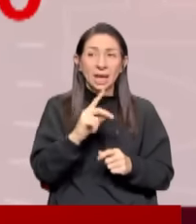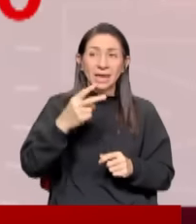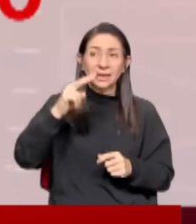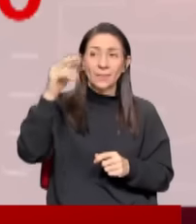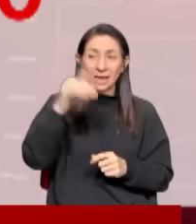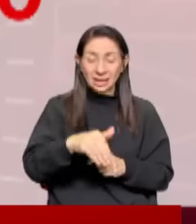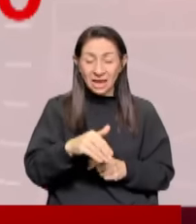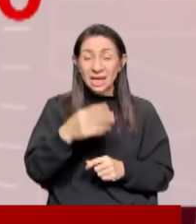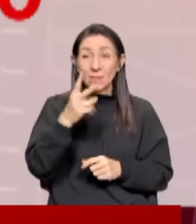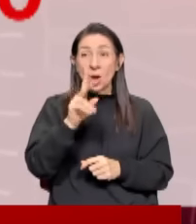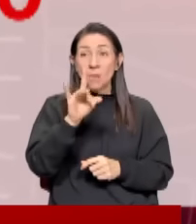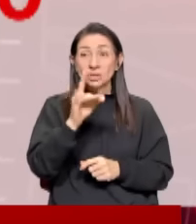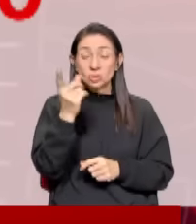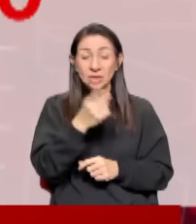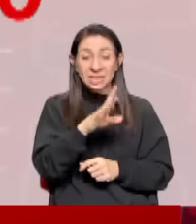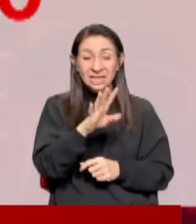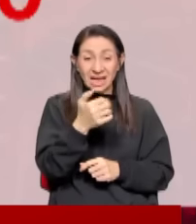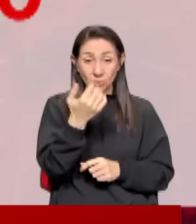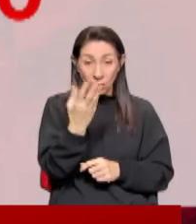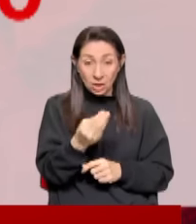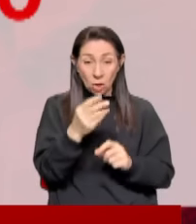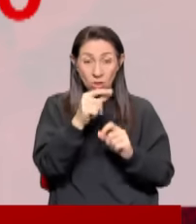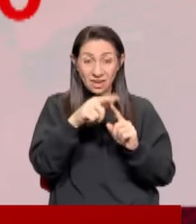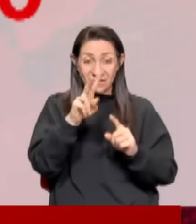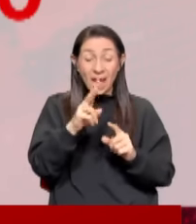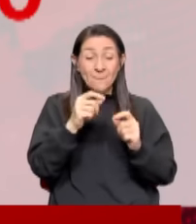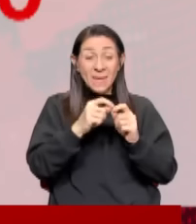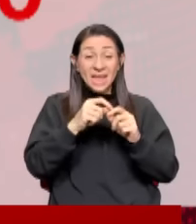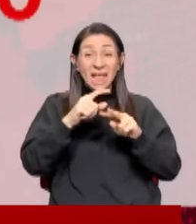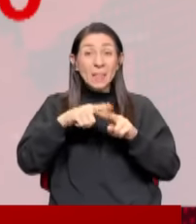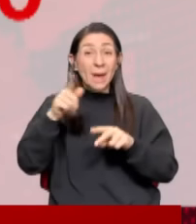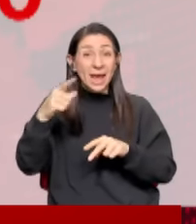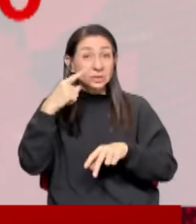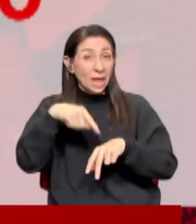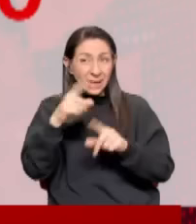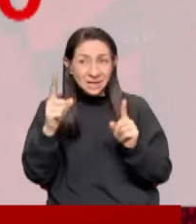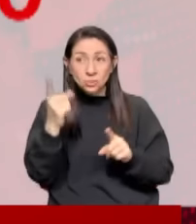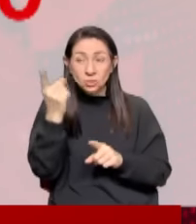geldi. 2015'te %46 olan ÖTV, Berat Albayrak döneminde